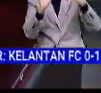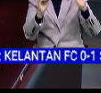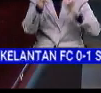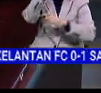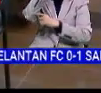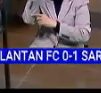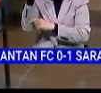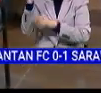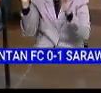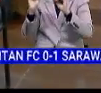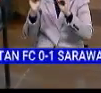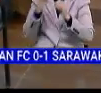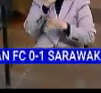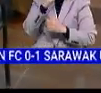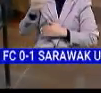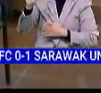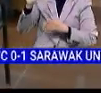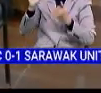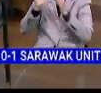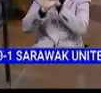disebabkan tiada manifesto jelas.